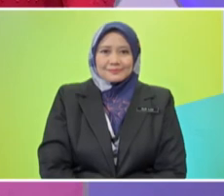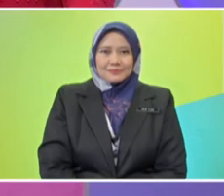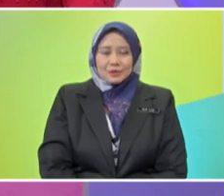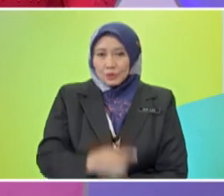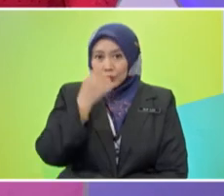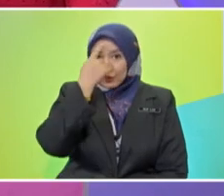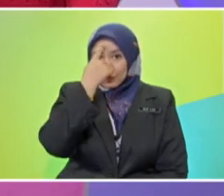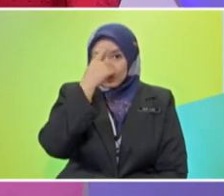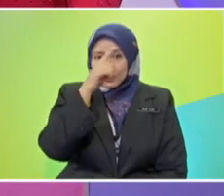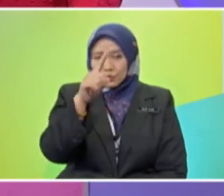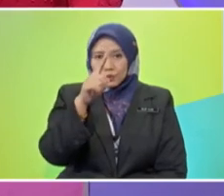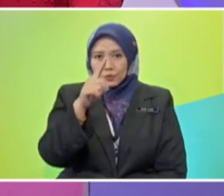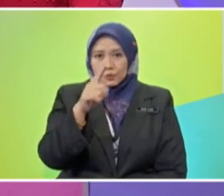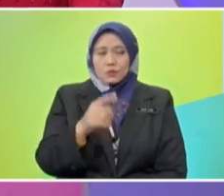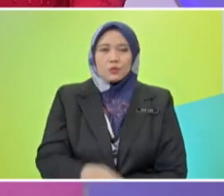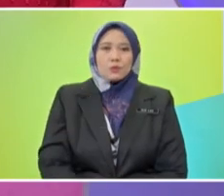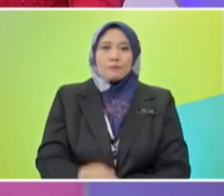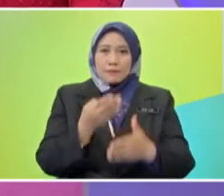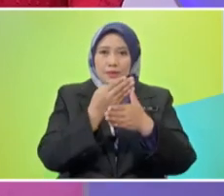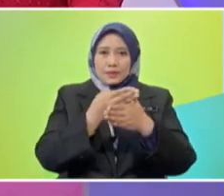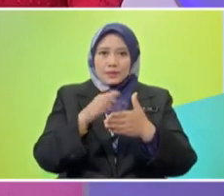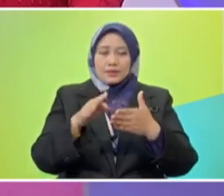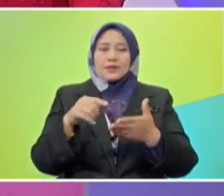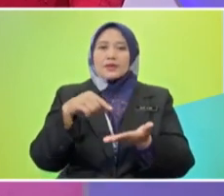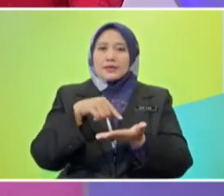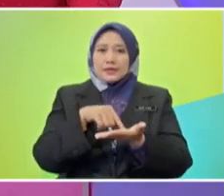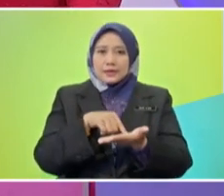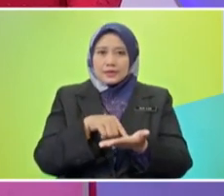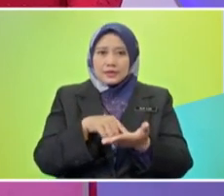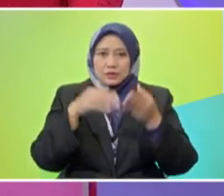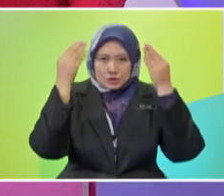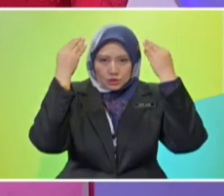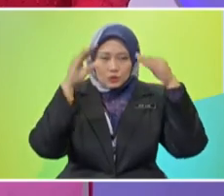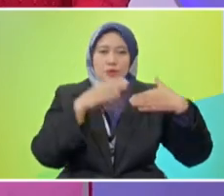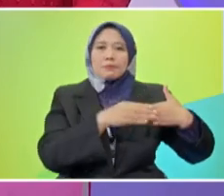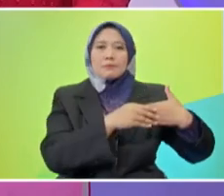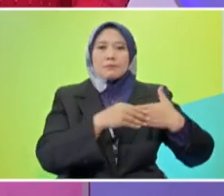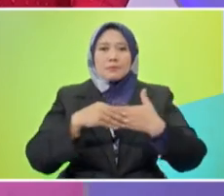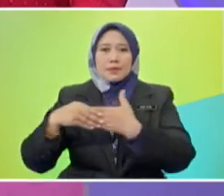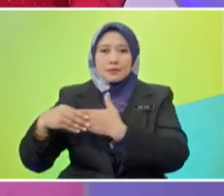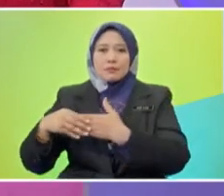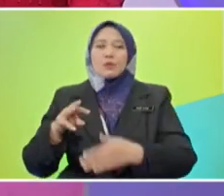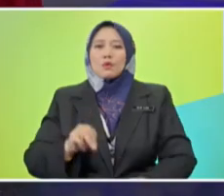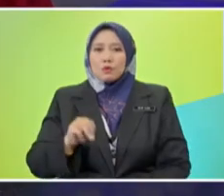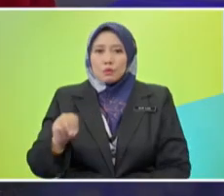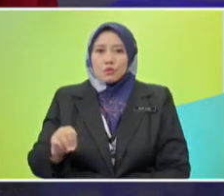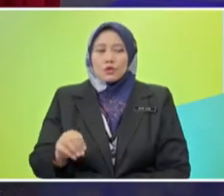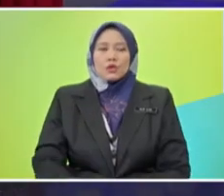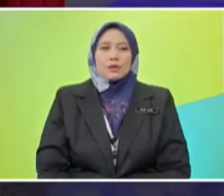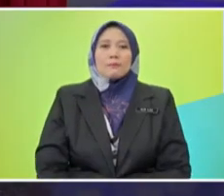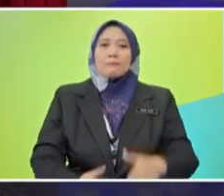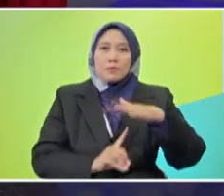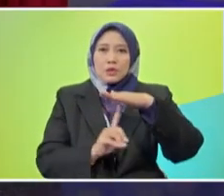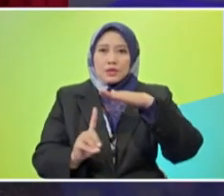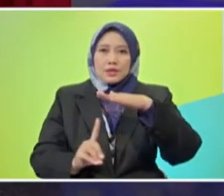ini, cikgu akan membimbing dahulu murid-murid untuk membina ayat berdasarkan maklumat pada gambar ini. Baik, tapi sebelum tu saya